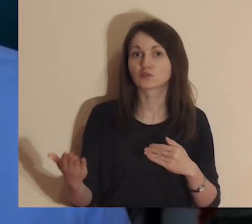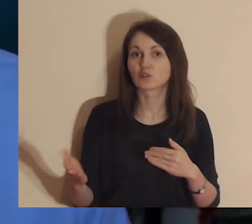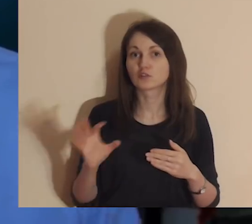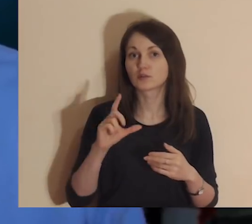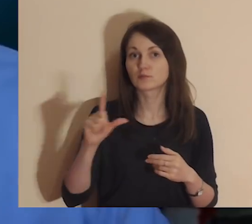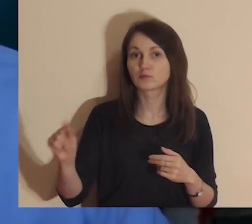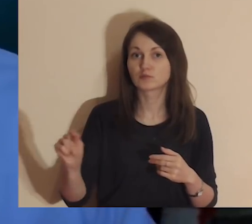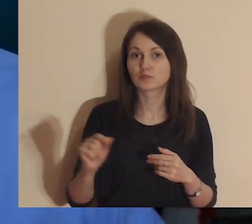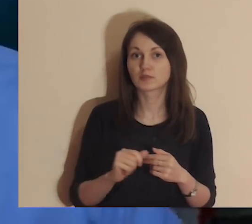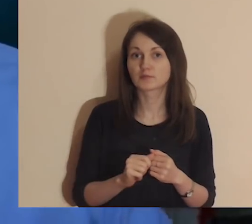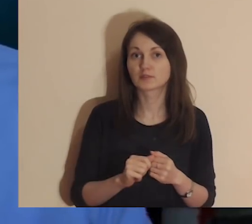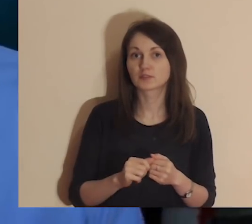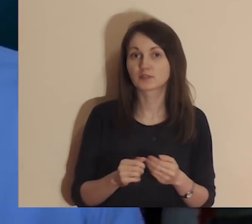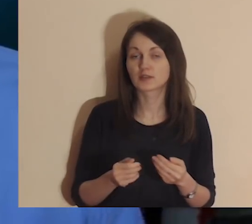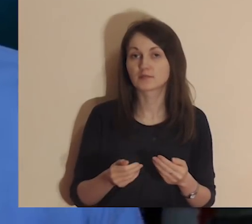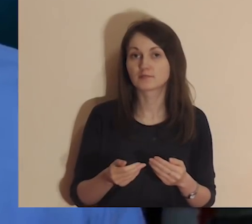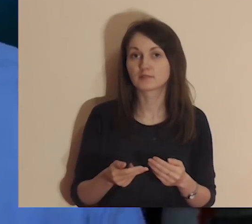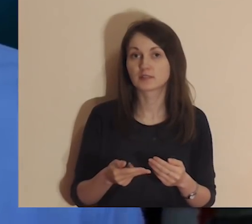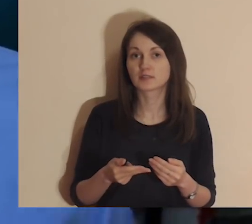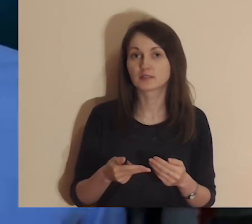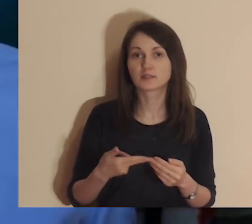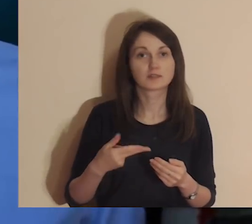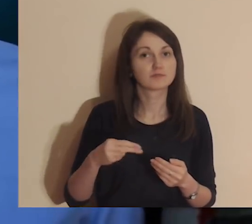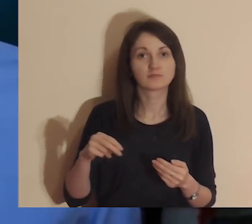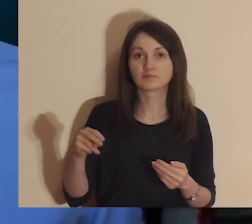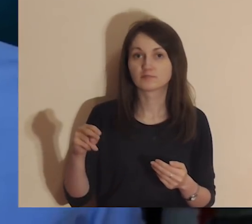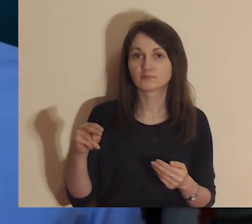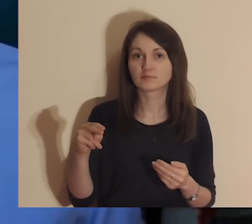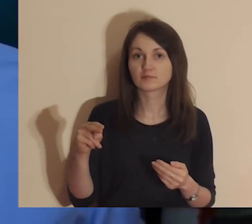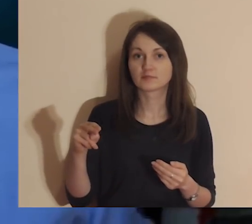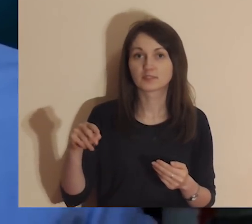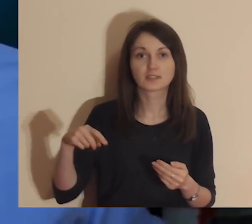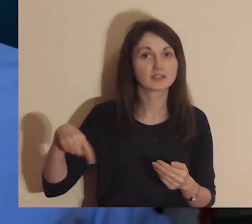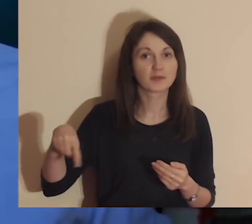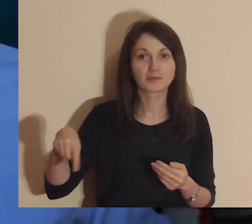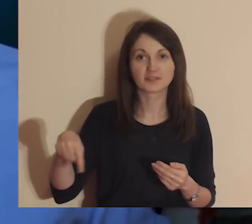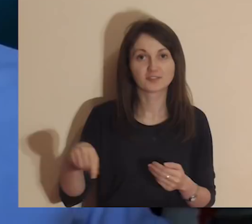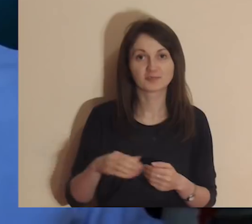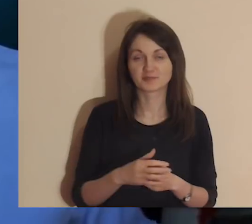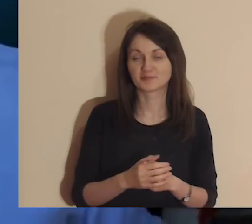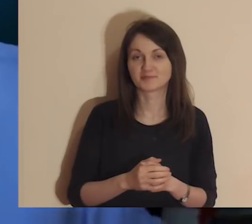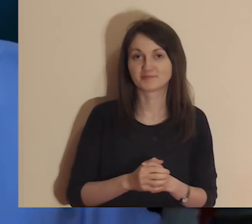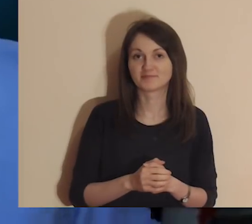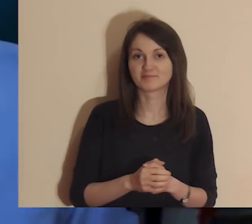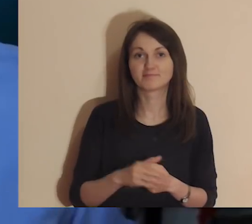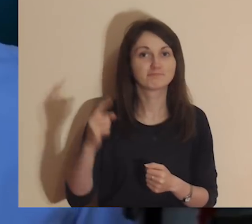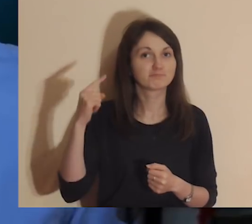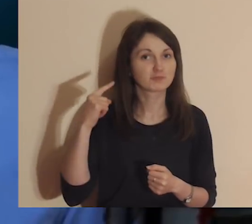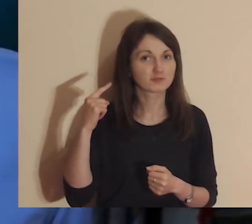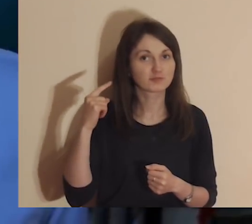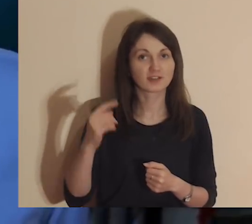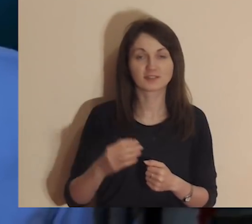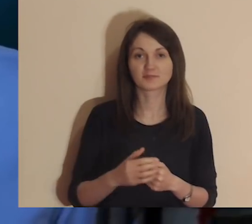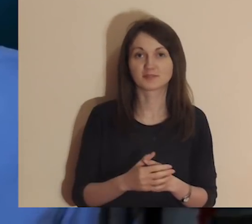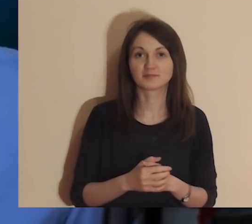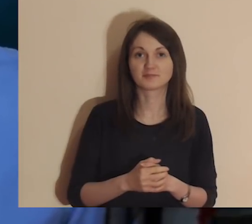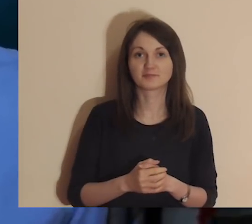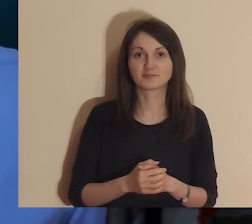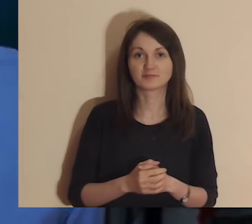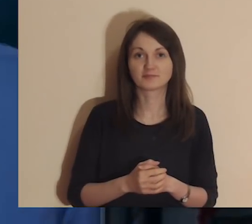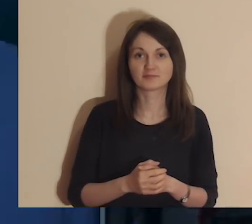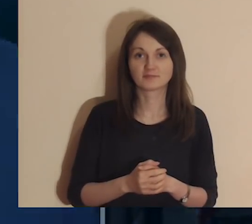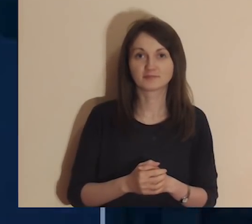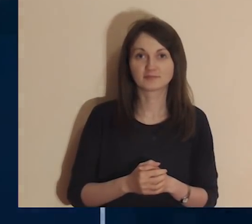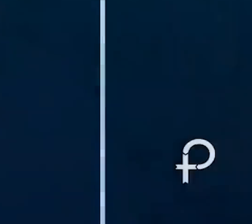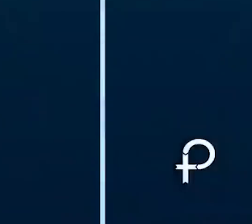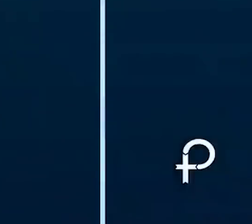gdzie myślę, jeszcze nie zdarzyło nam się na pewno na medytacjach online. Na pewno nie zdarzyło nam się tak medytować, więc posłuchajmy tego